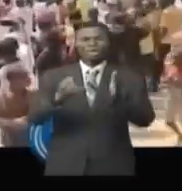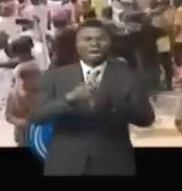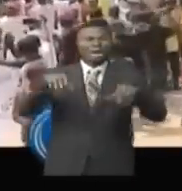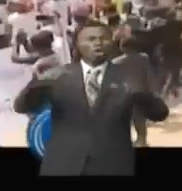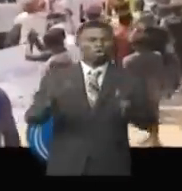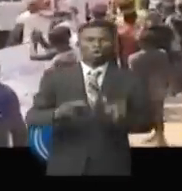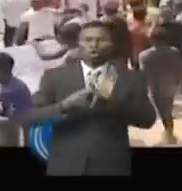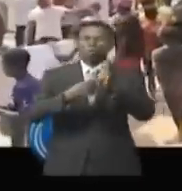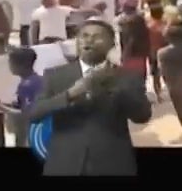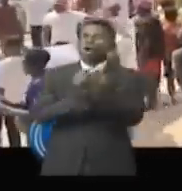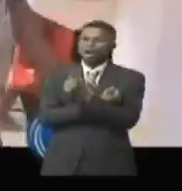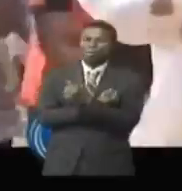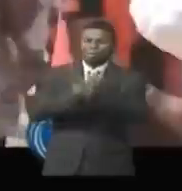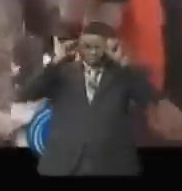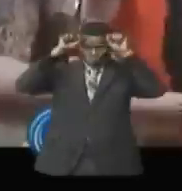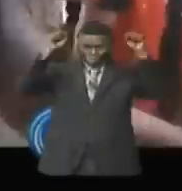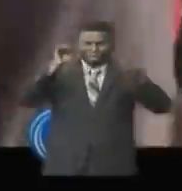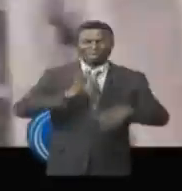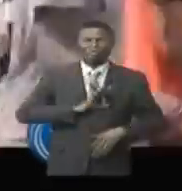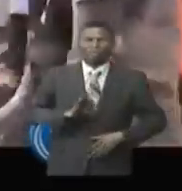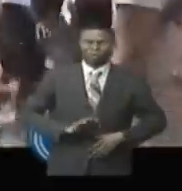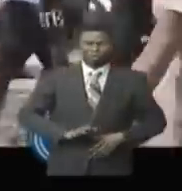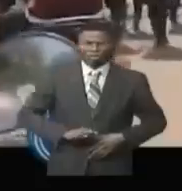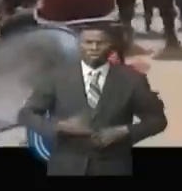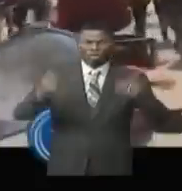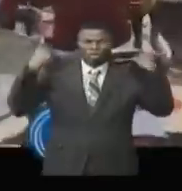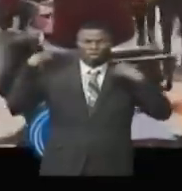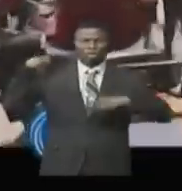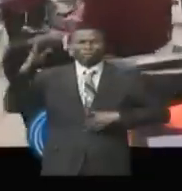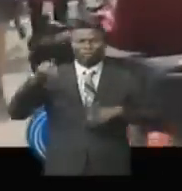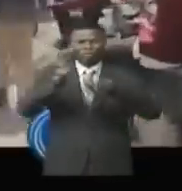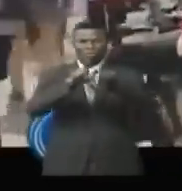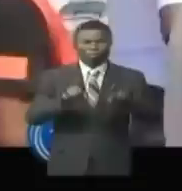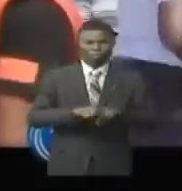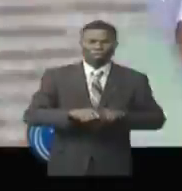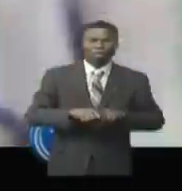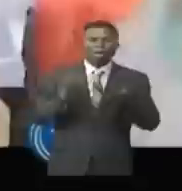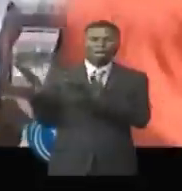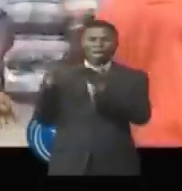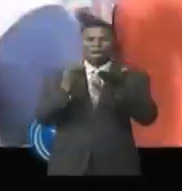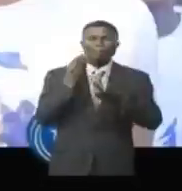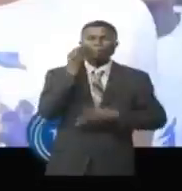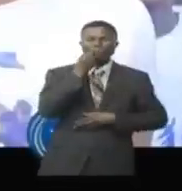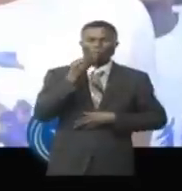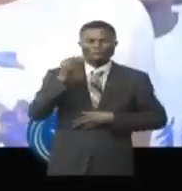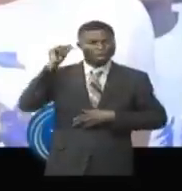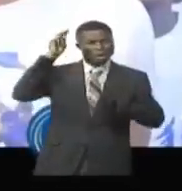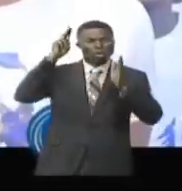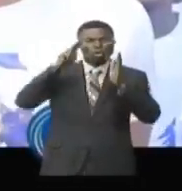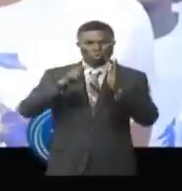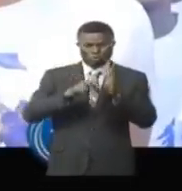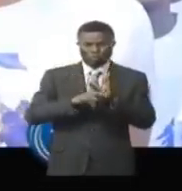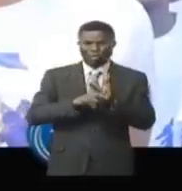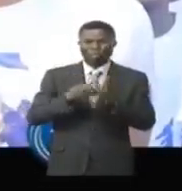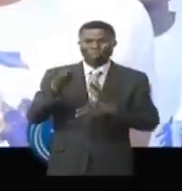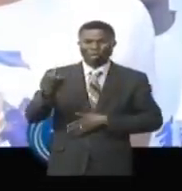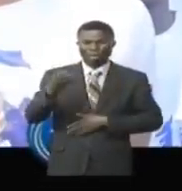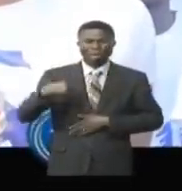leur gratitude au président Félix Tshisekedi, chef de l'État, mais aussi aux porte-parole du gouvernement.